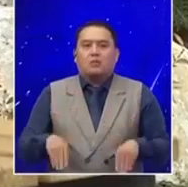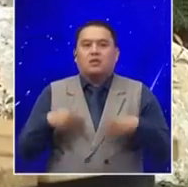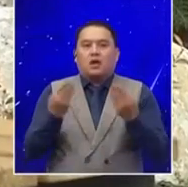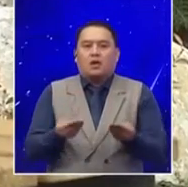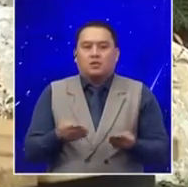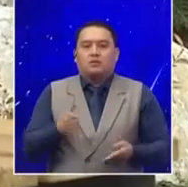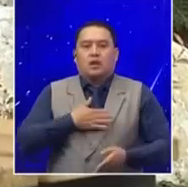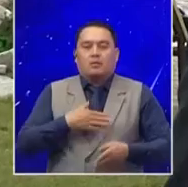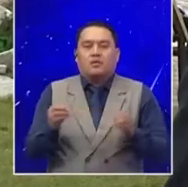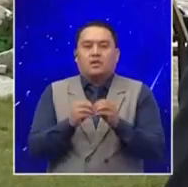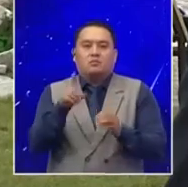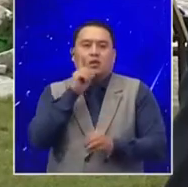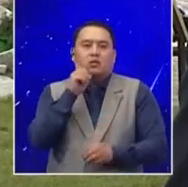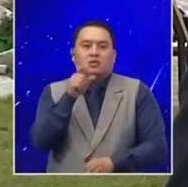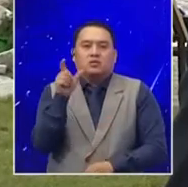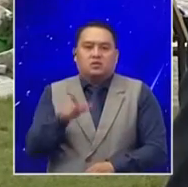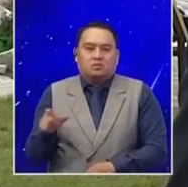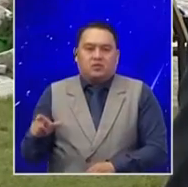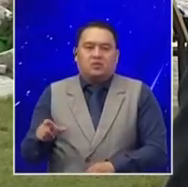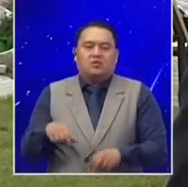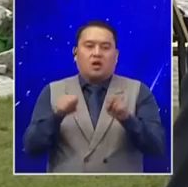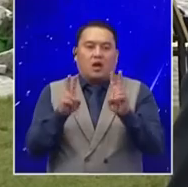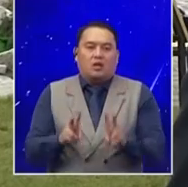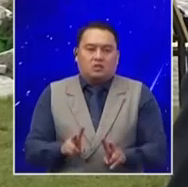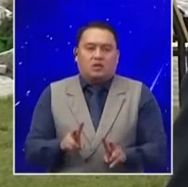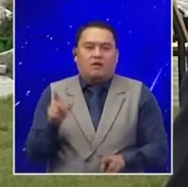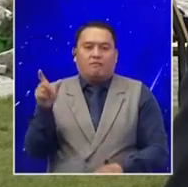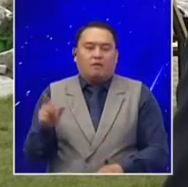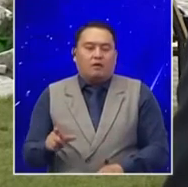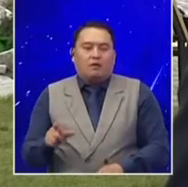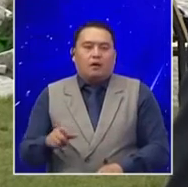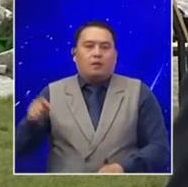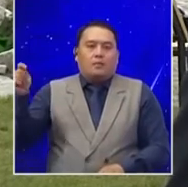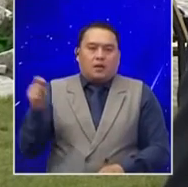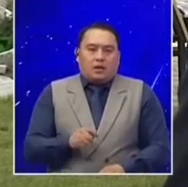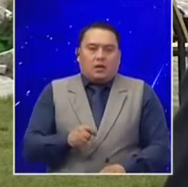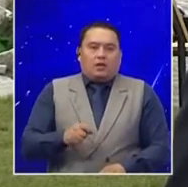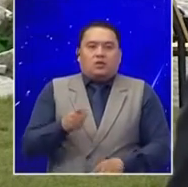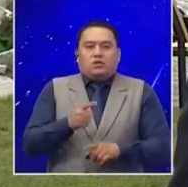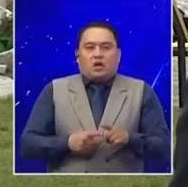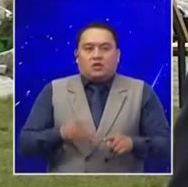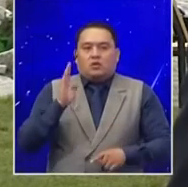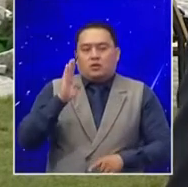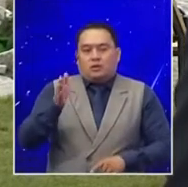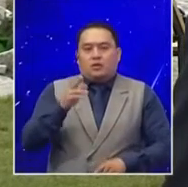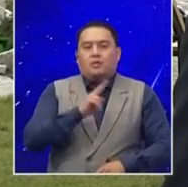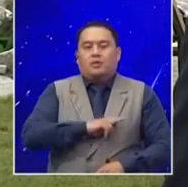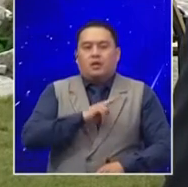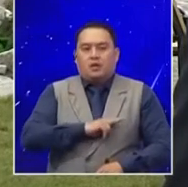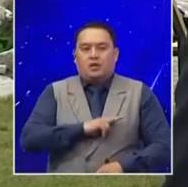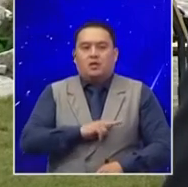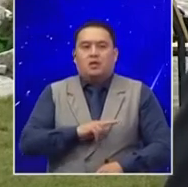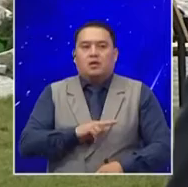нам 10 молодых специалистов. Они уже приехали, часть из них, часть приедет дополнительно.